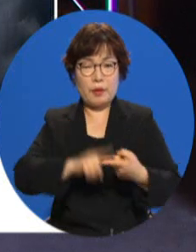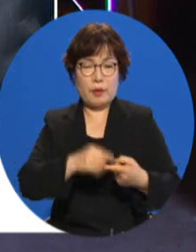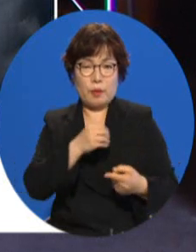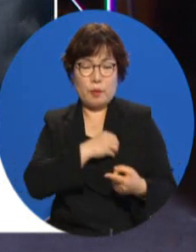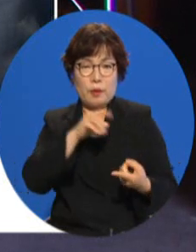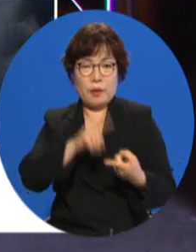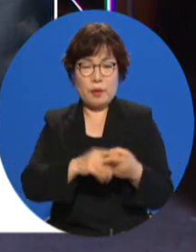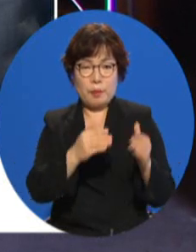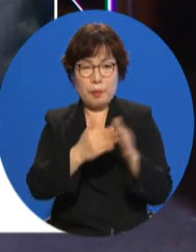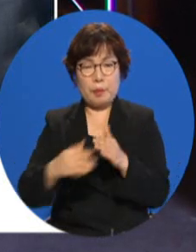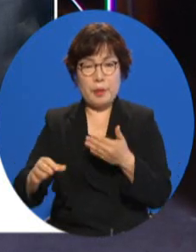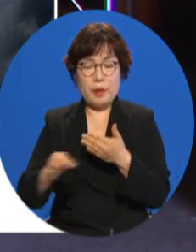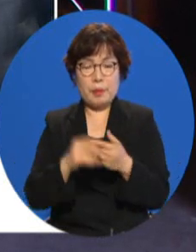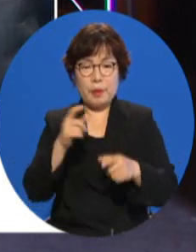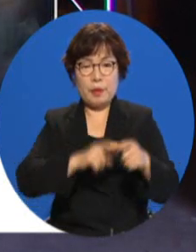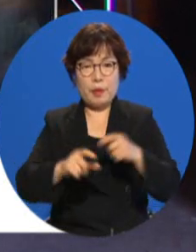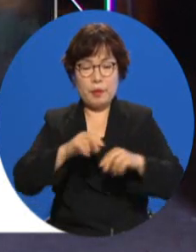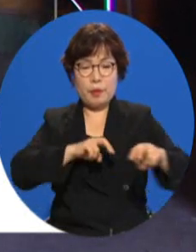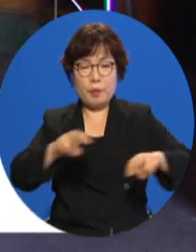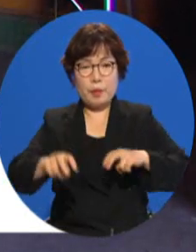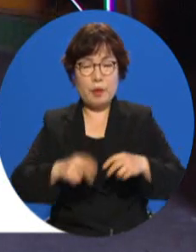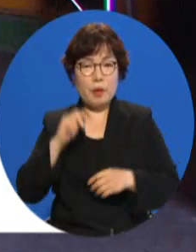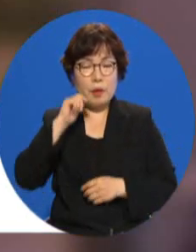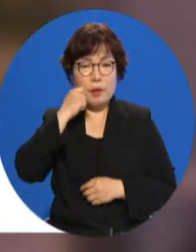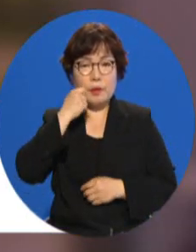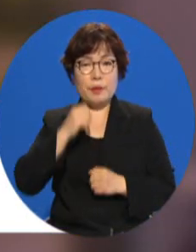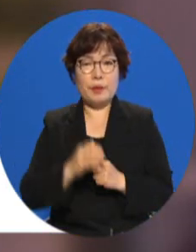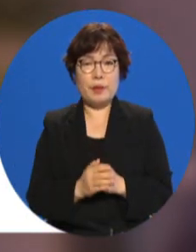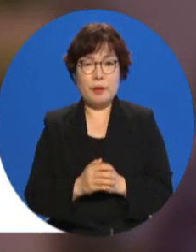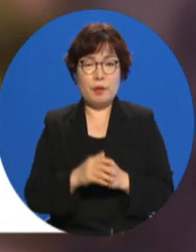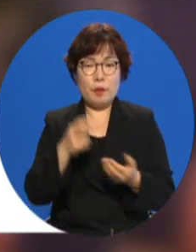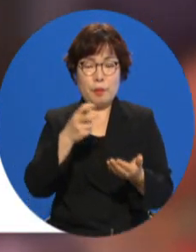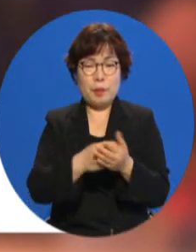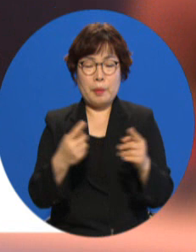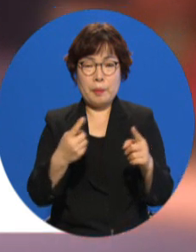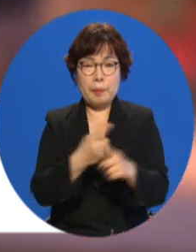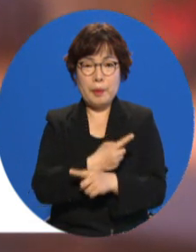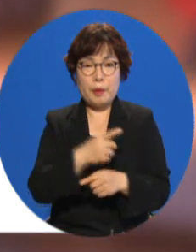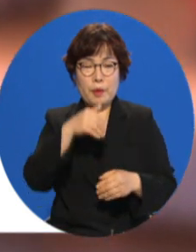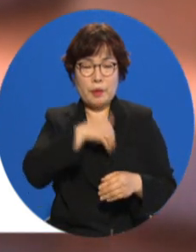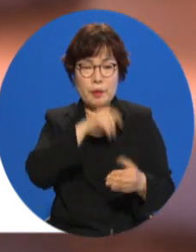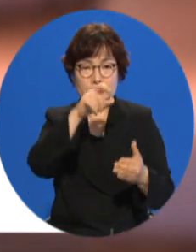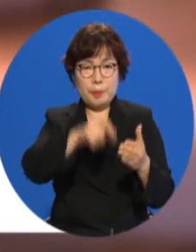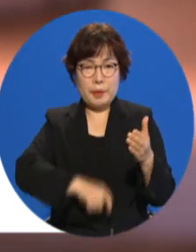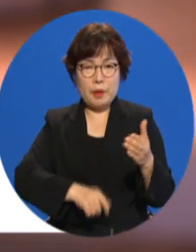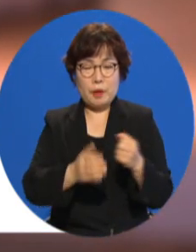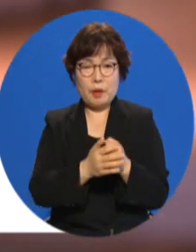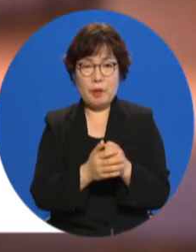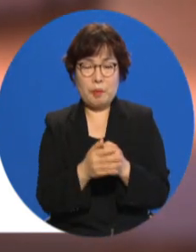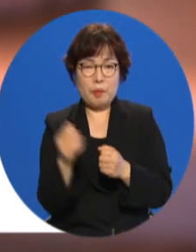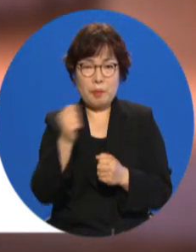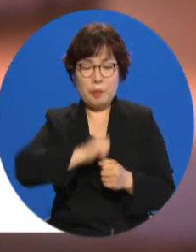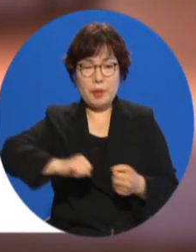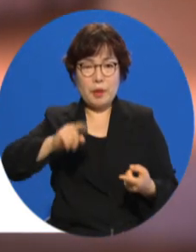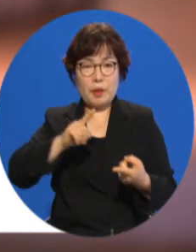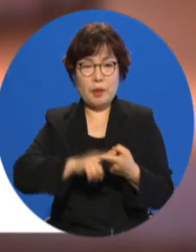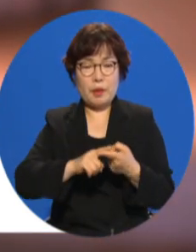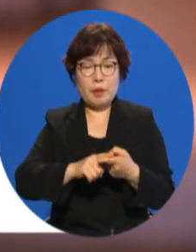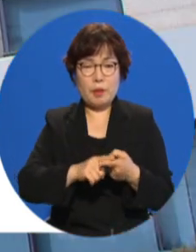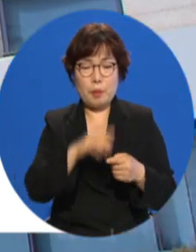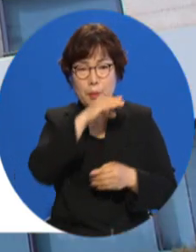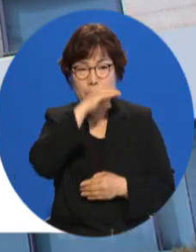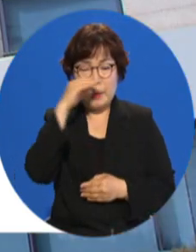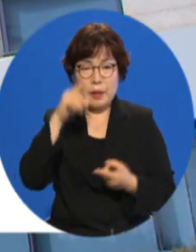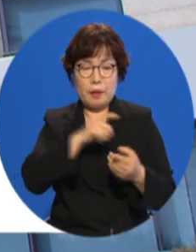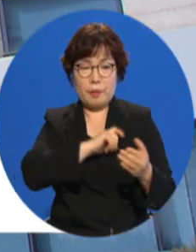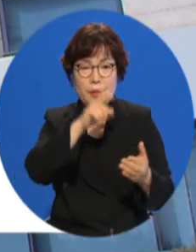조합이 기각하면 더 이상 다툴 수 없었다며 관련법 개정으로 선거인 명부 불복 절차를 도입해 객관적인